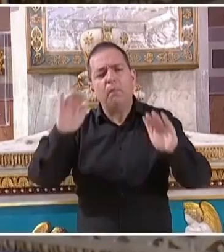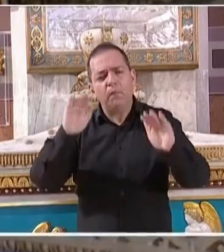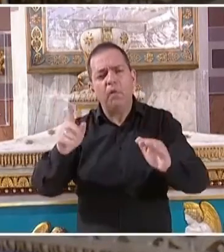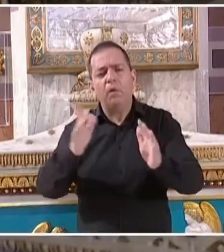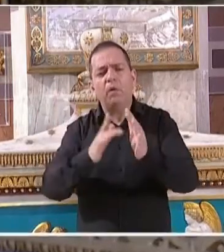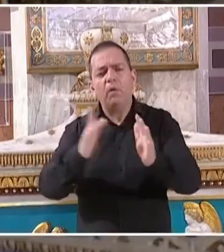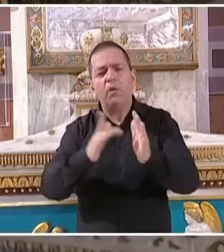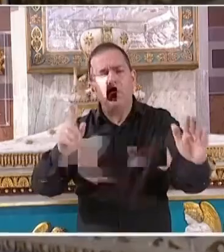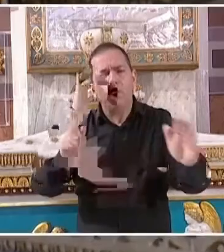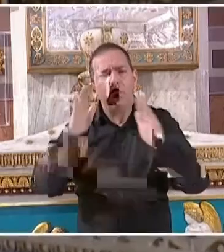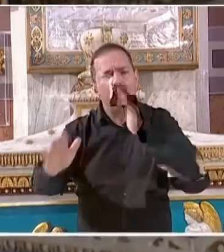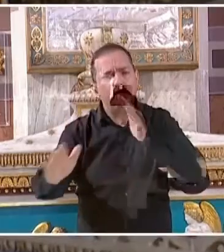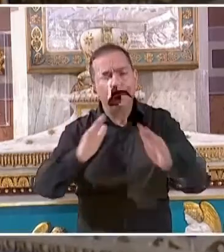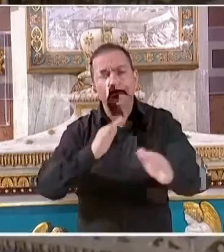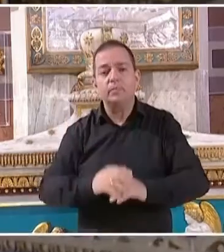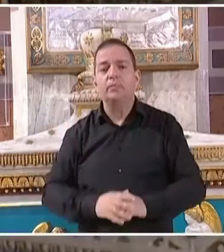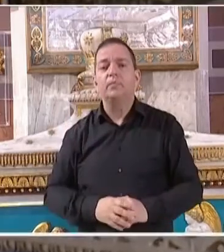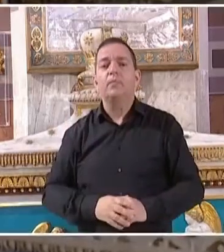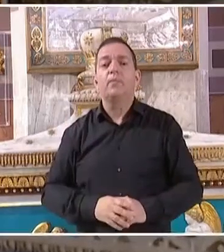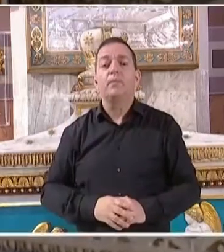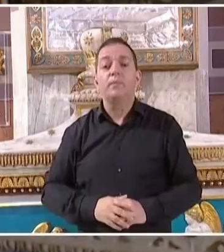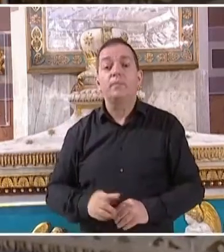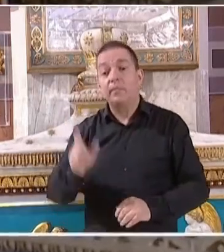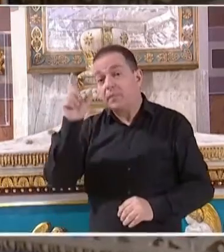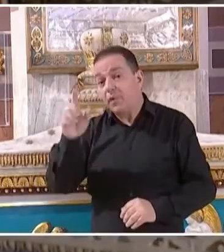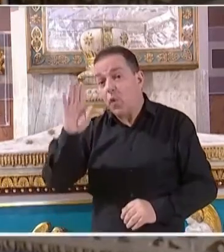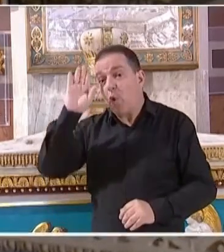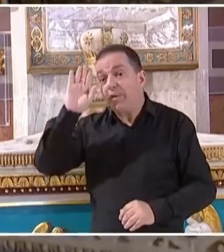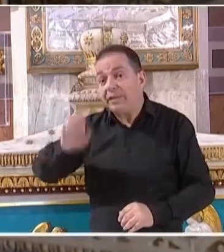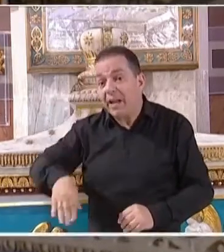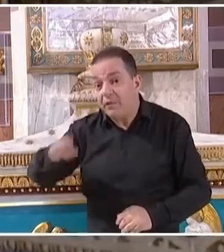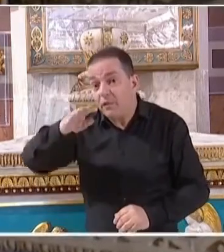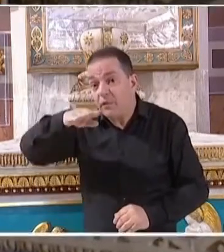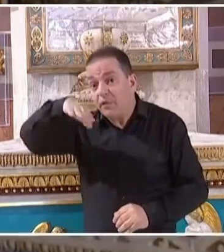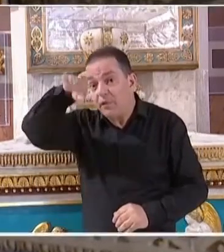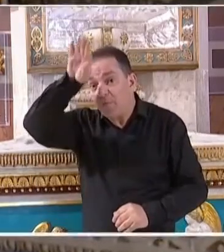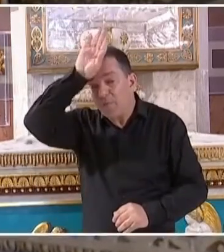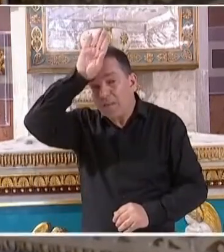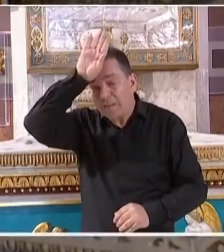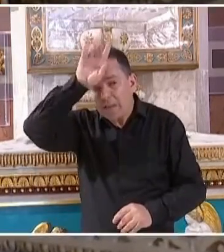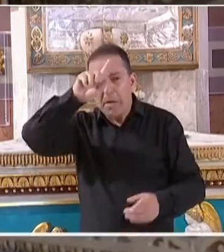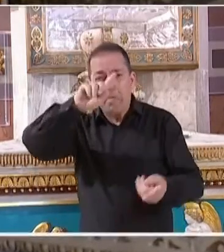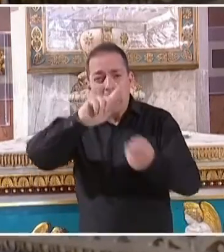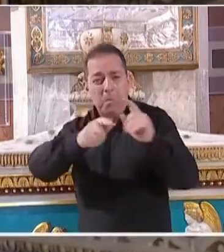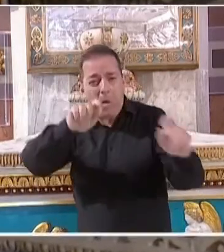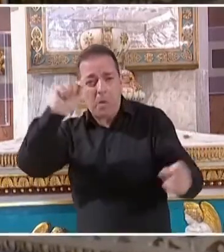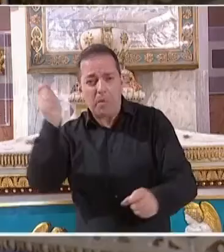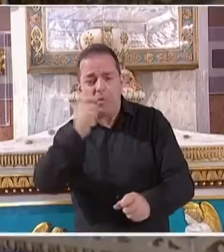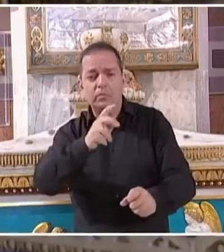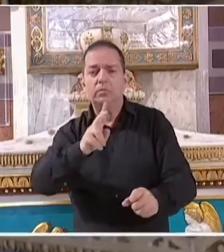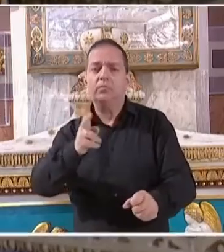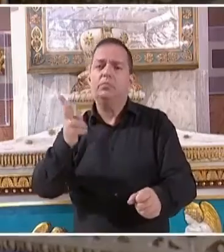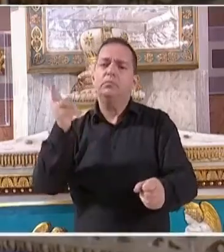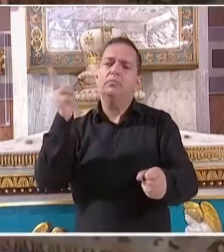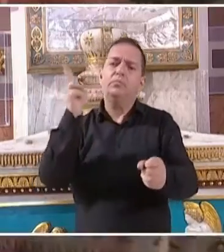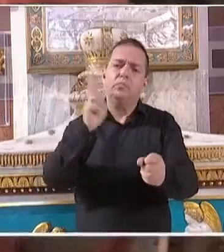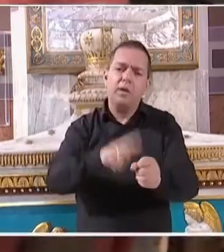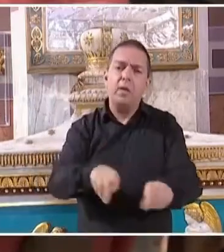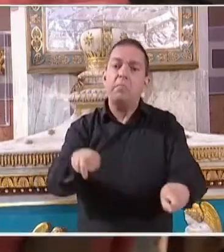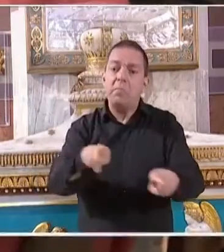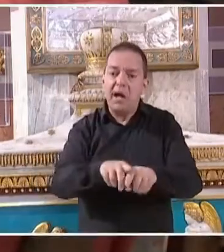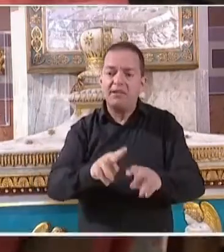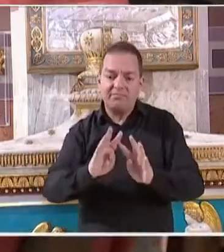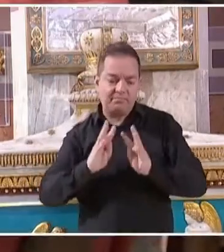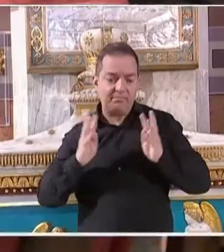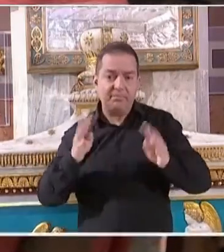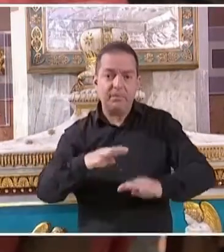Αδελφοί μου, ο τελευταίος αυτοκράτορ έπεσε μαχόμενος μαζί με τους